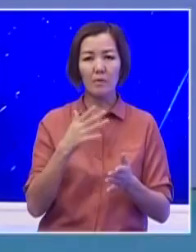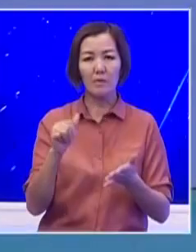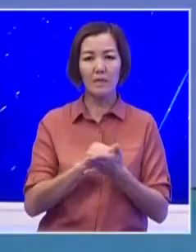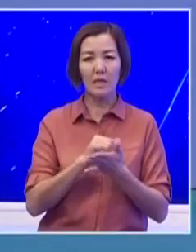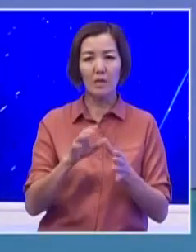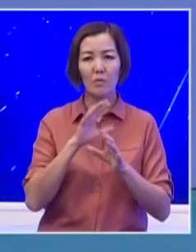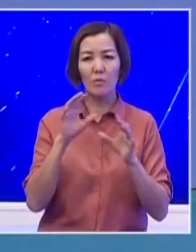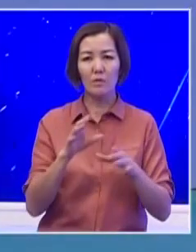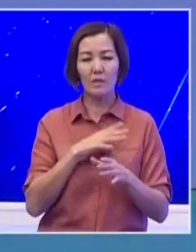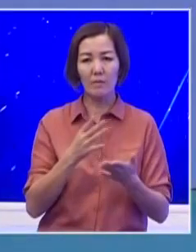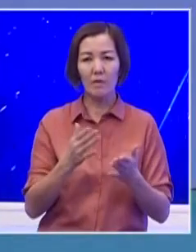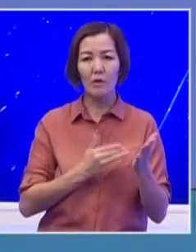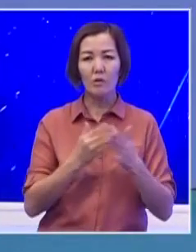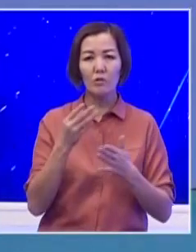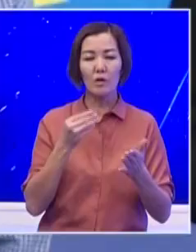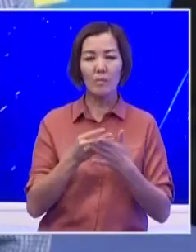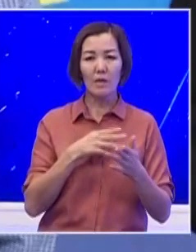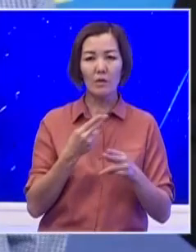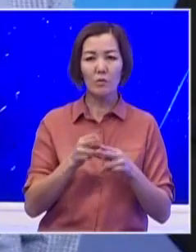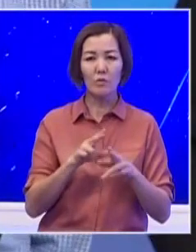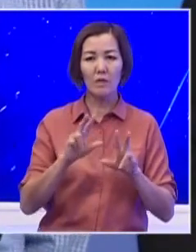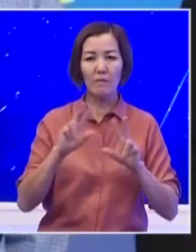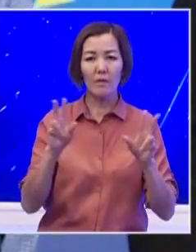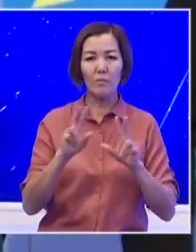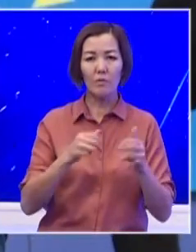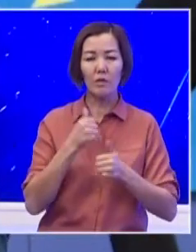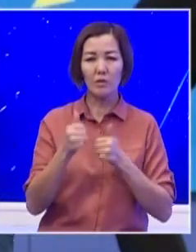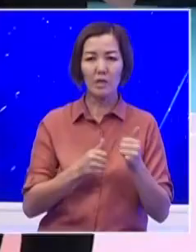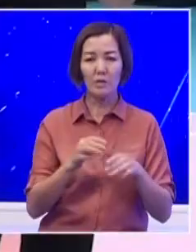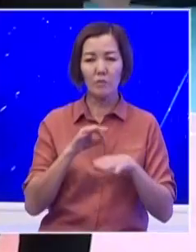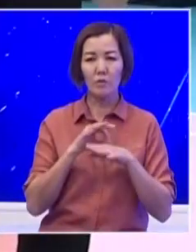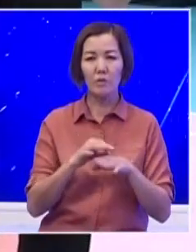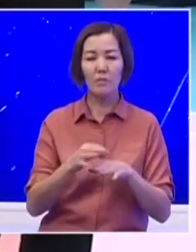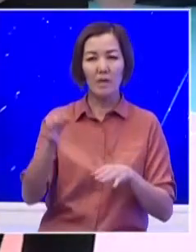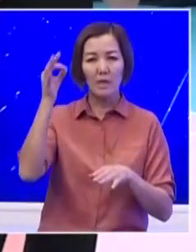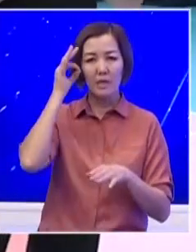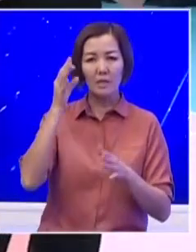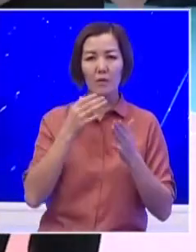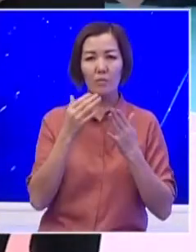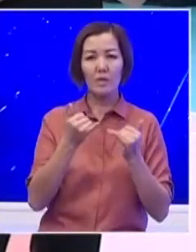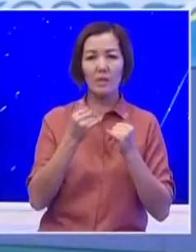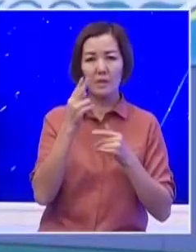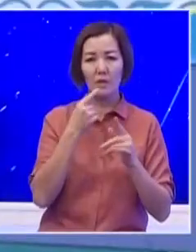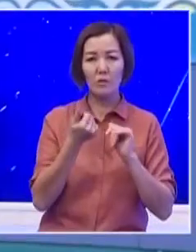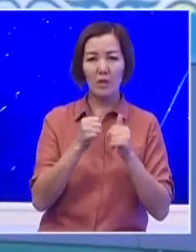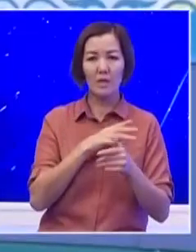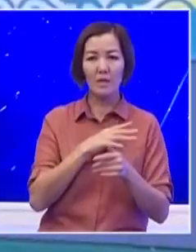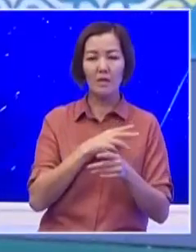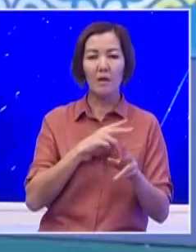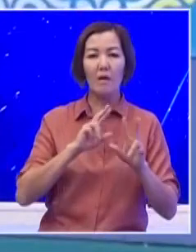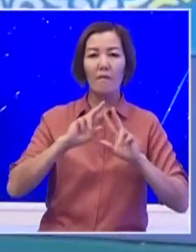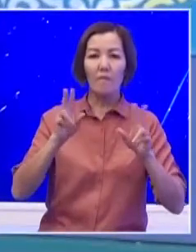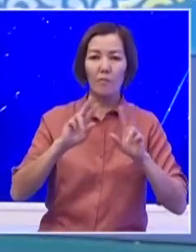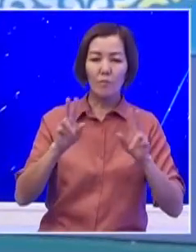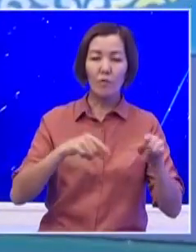бұл еңбегін әріптестері жоғары бағалайды. Сол себепті волейболдан жарыс өткізіп, білікті маманды еске алуды дәстүрге айналдырған. Футболға да, волейболға